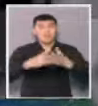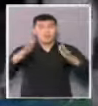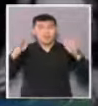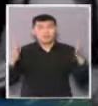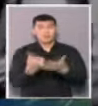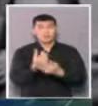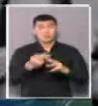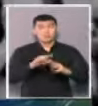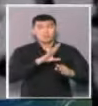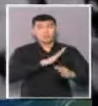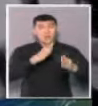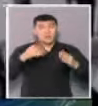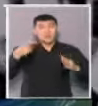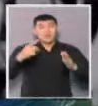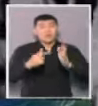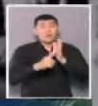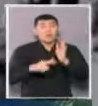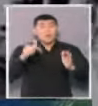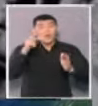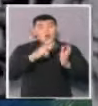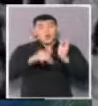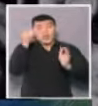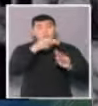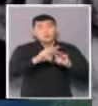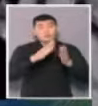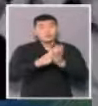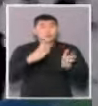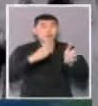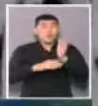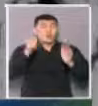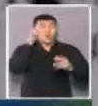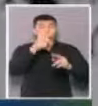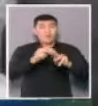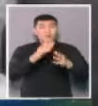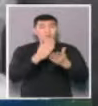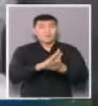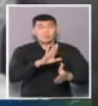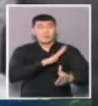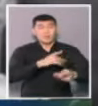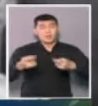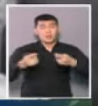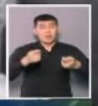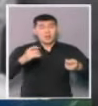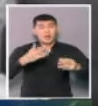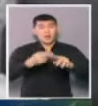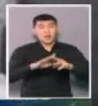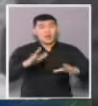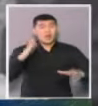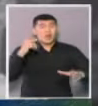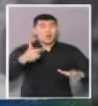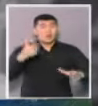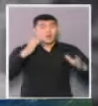большого успеха. С 1980 по 1990 годы был деканом музыкального факультета